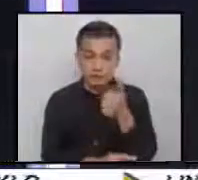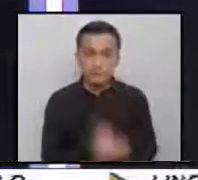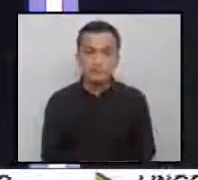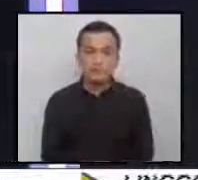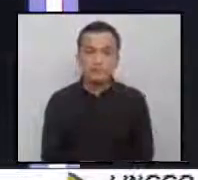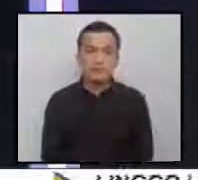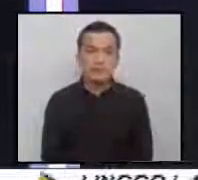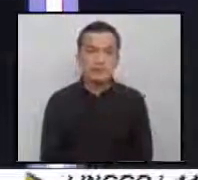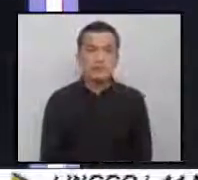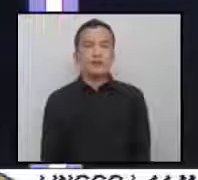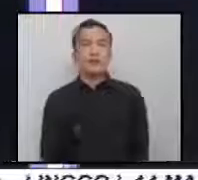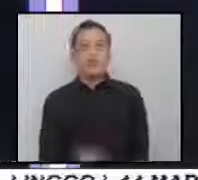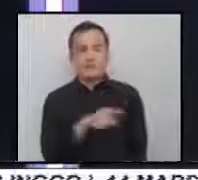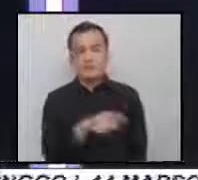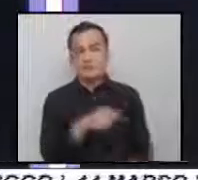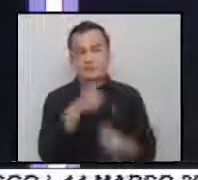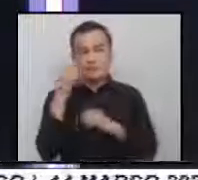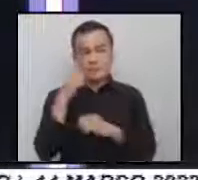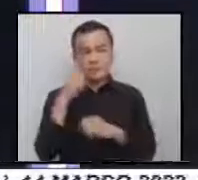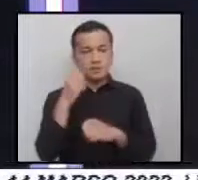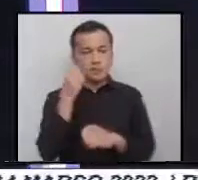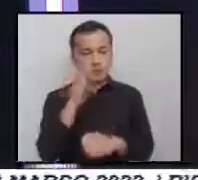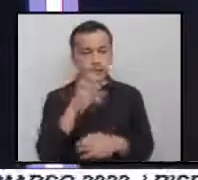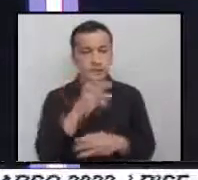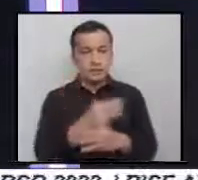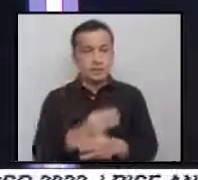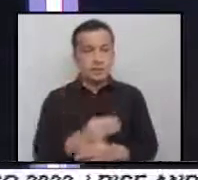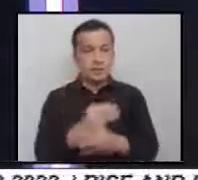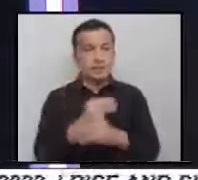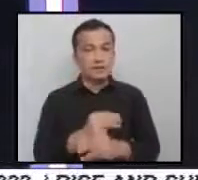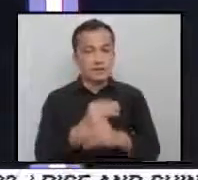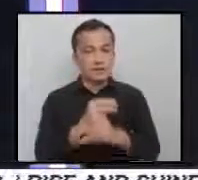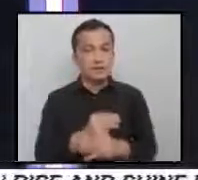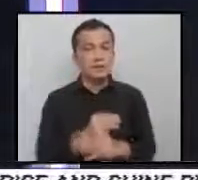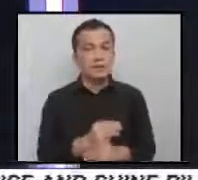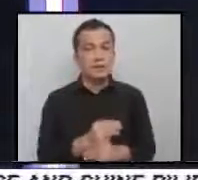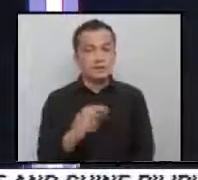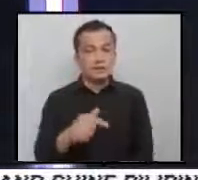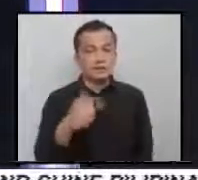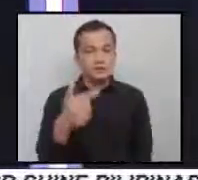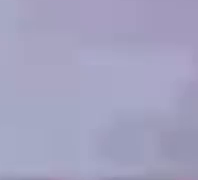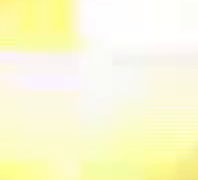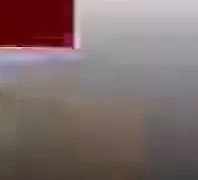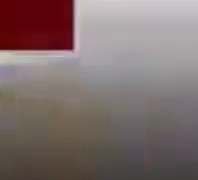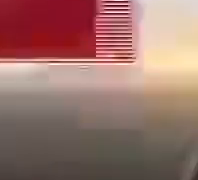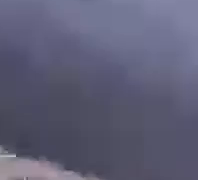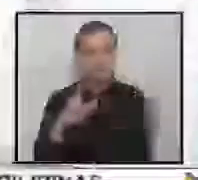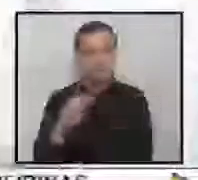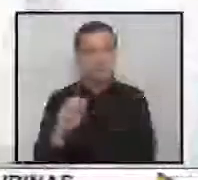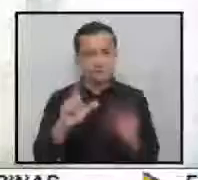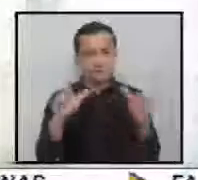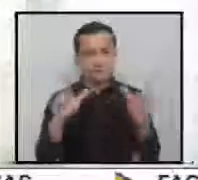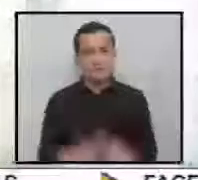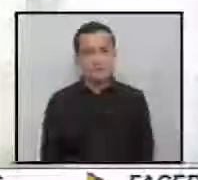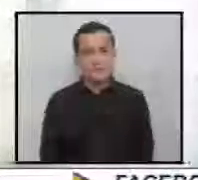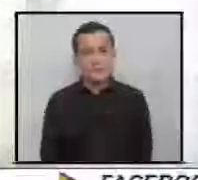na sila sa Masbate. Si Noel Talakay sa detalye, live. Rise and shine, Noel!